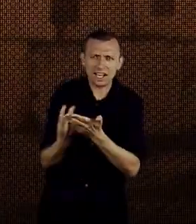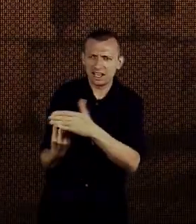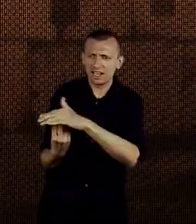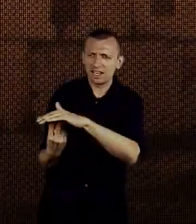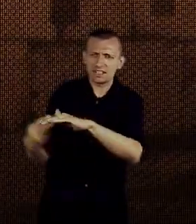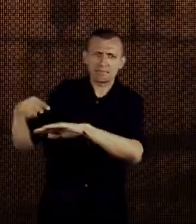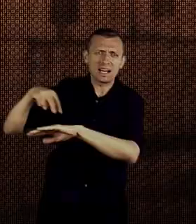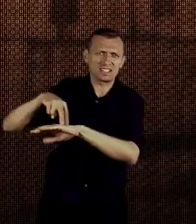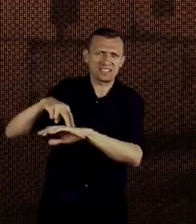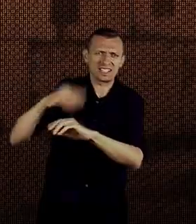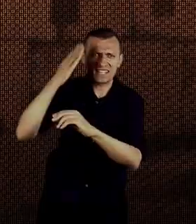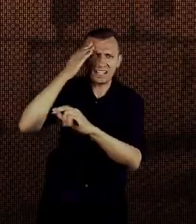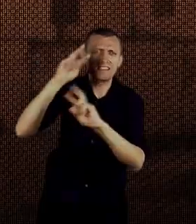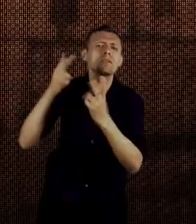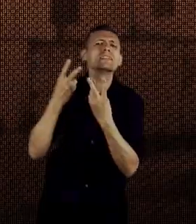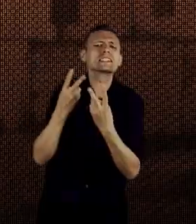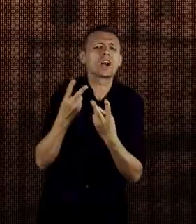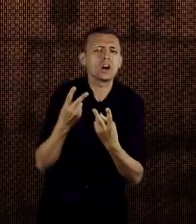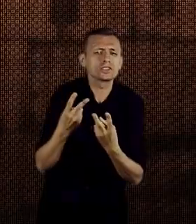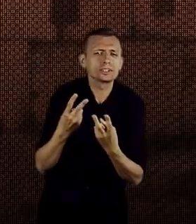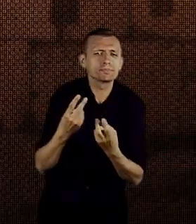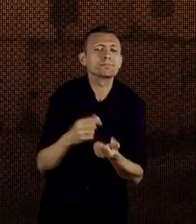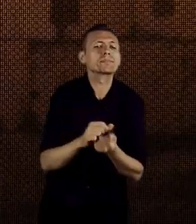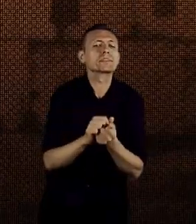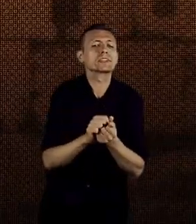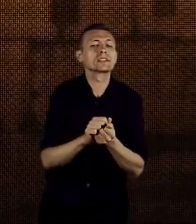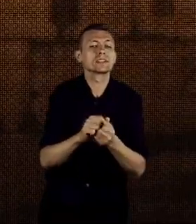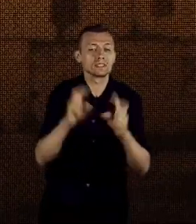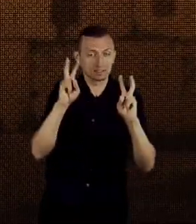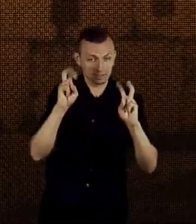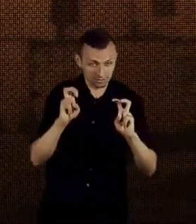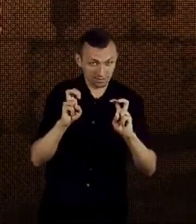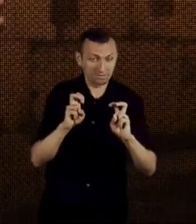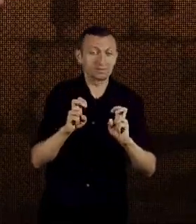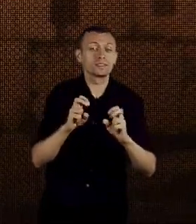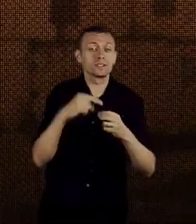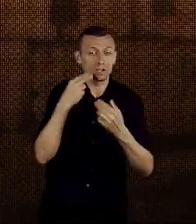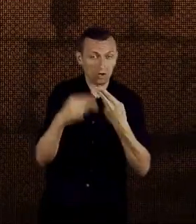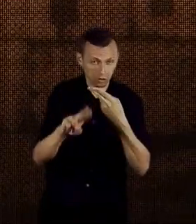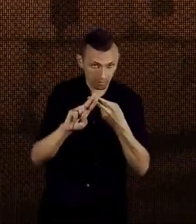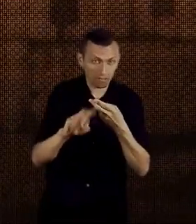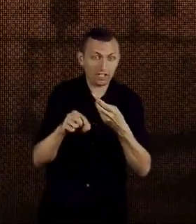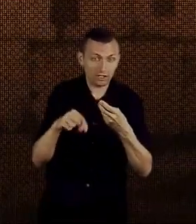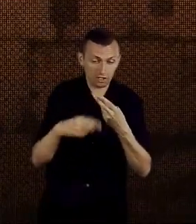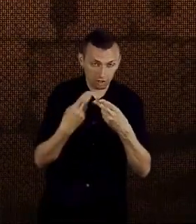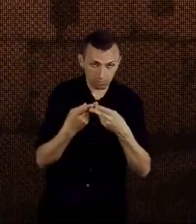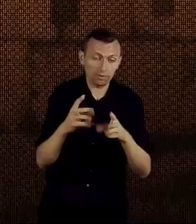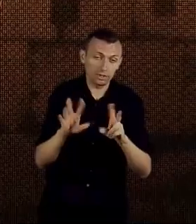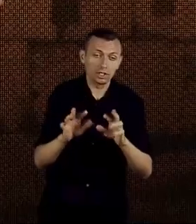Rodzaju w 22 rozdziale. Widzimy, jak Abraham